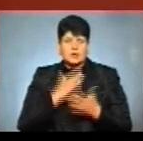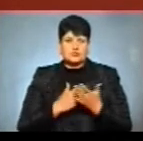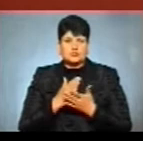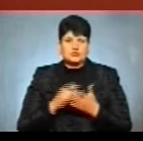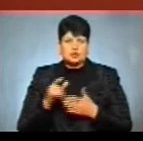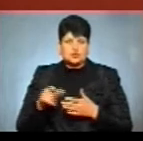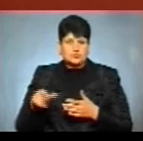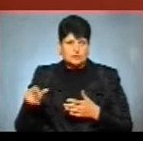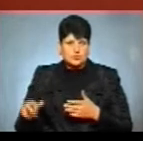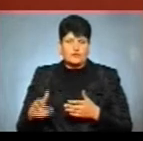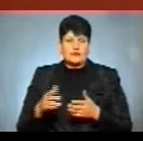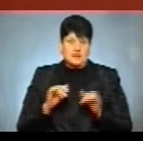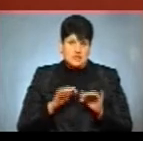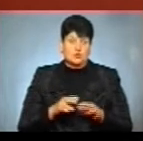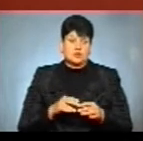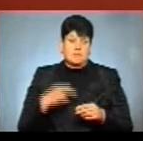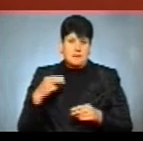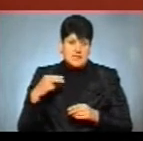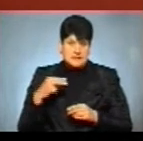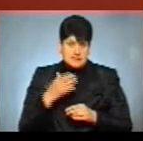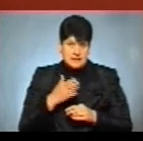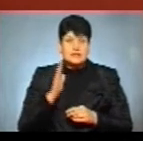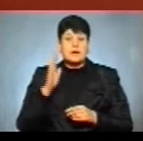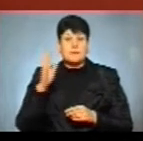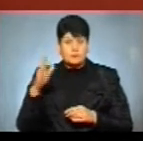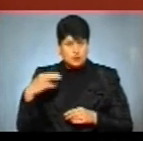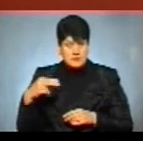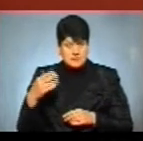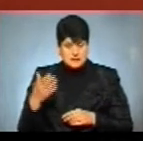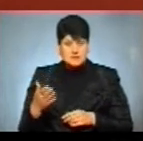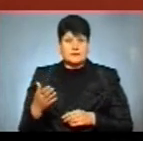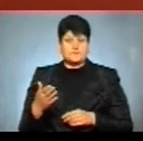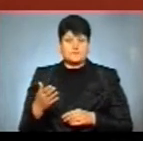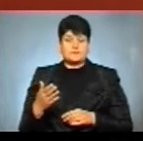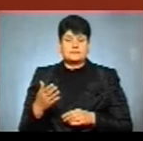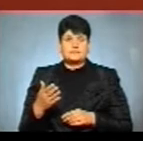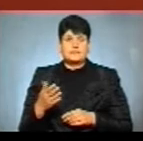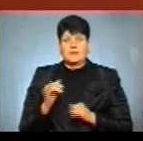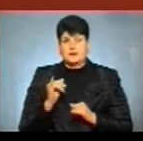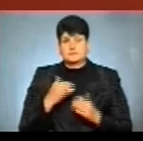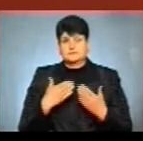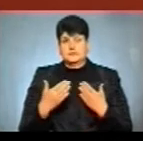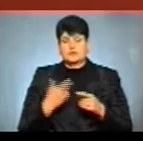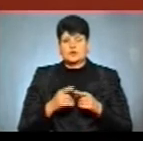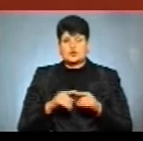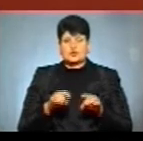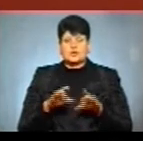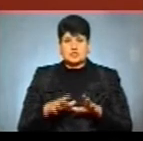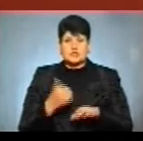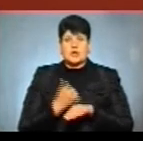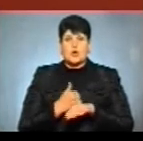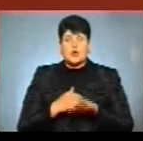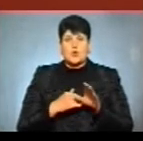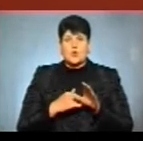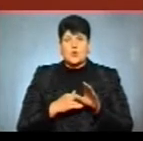чиновників, зокрема і діючий президент, і майбутній президент відреагували негативно на таке рішення Конституційного